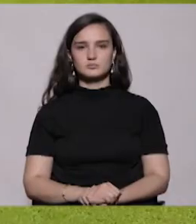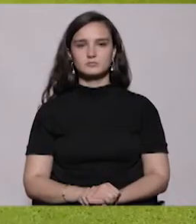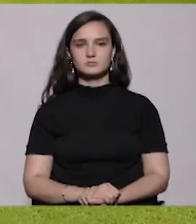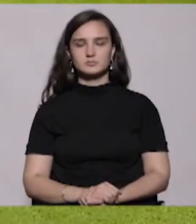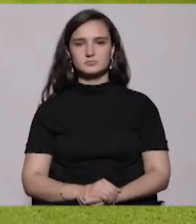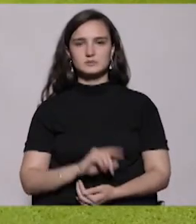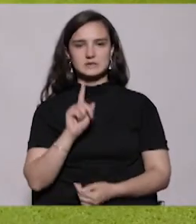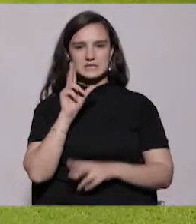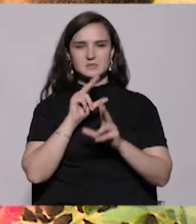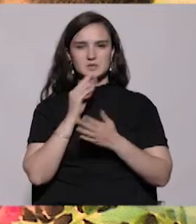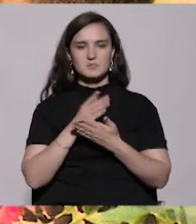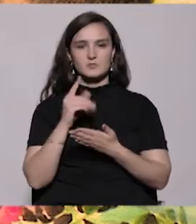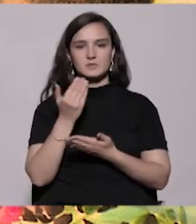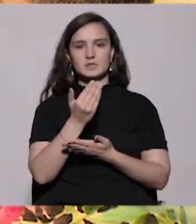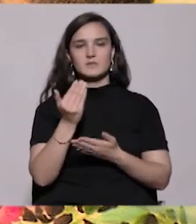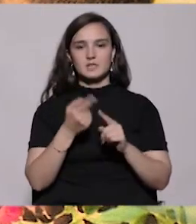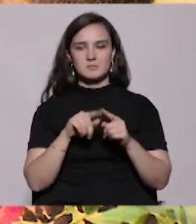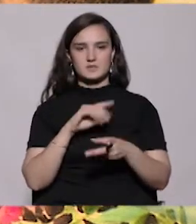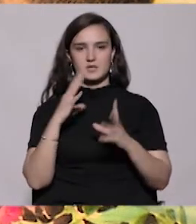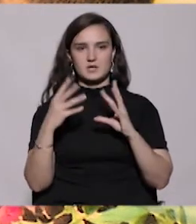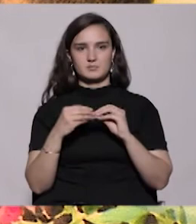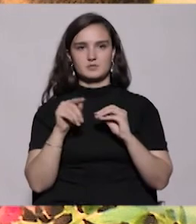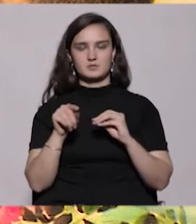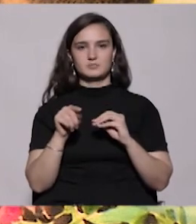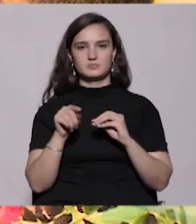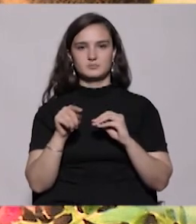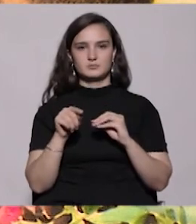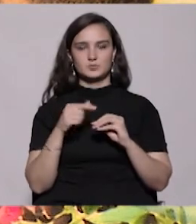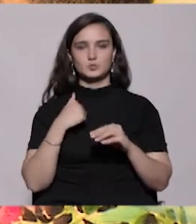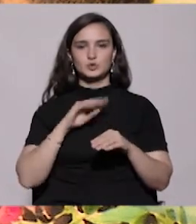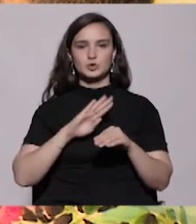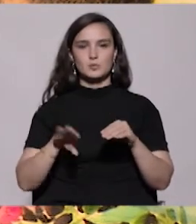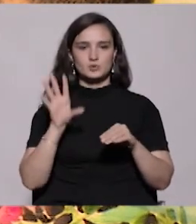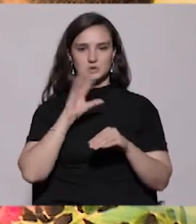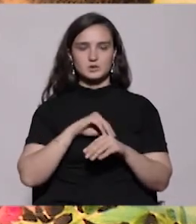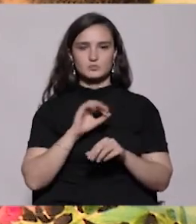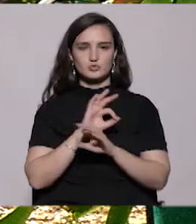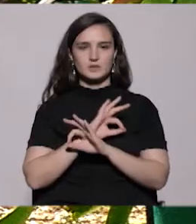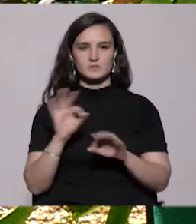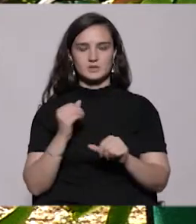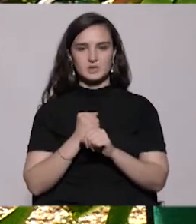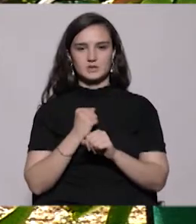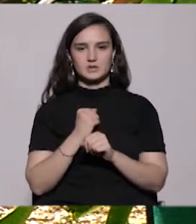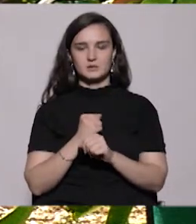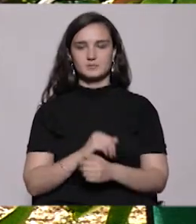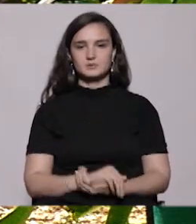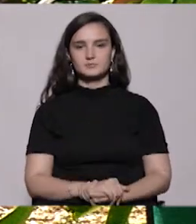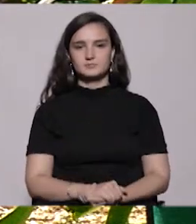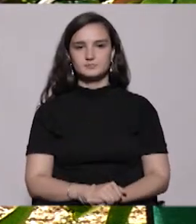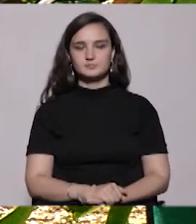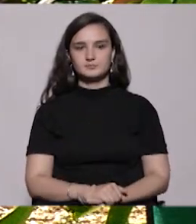არა, ცირის იმედი მაქვს, რომ თქვენ ამას ყველაფერს უჩემოთაც შვენივრად გართმევთ